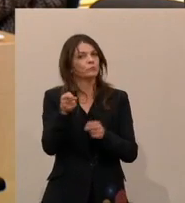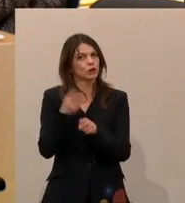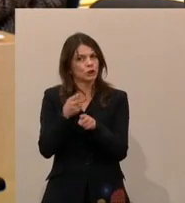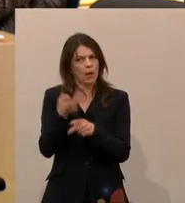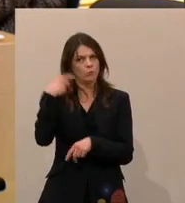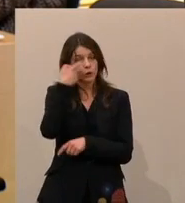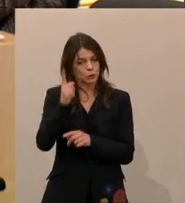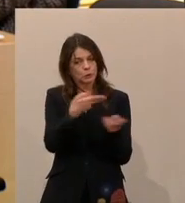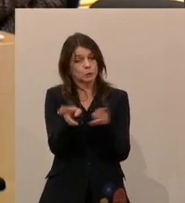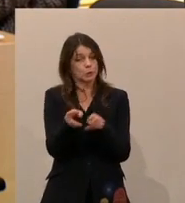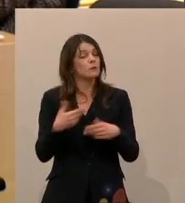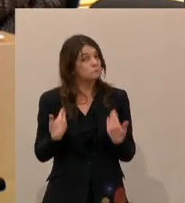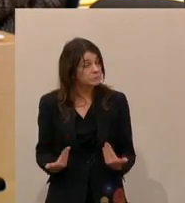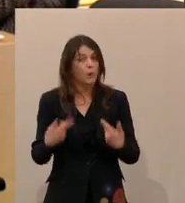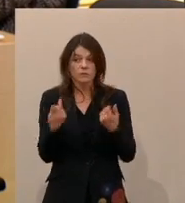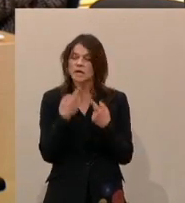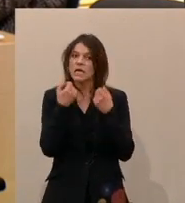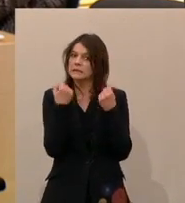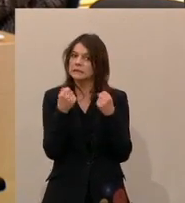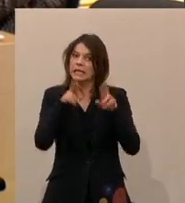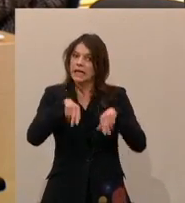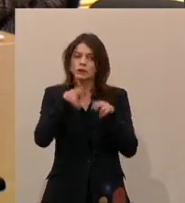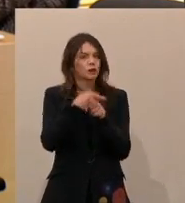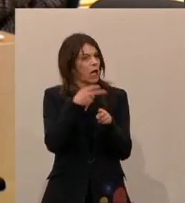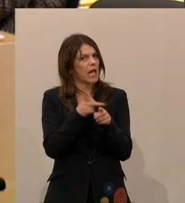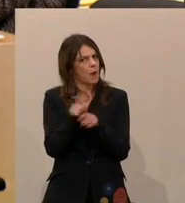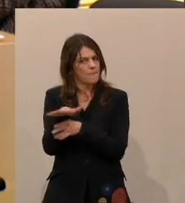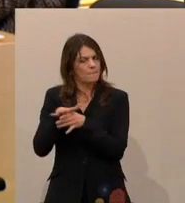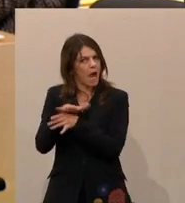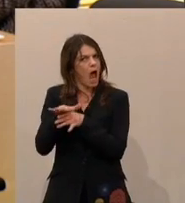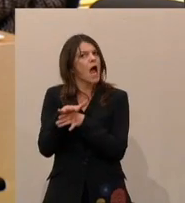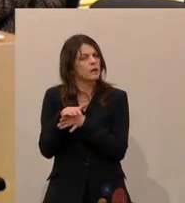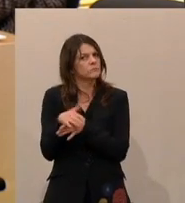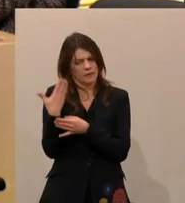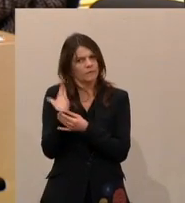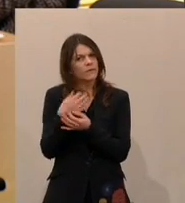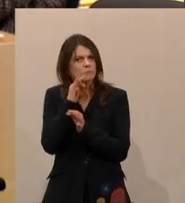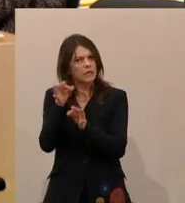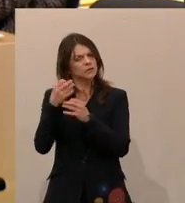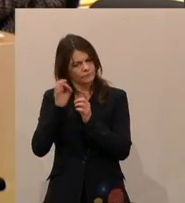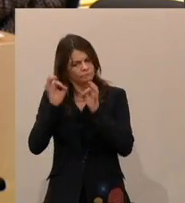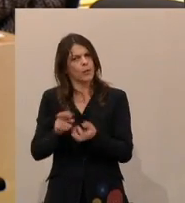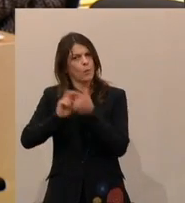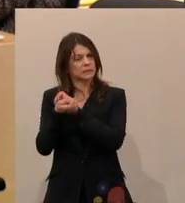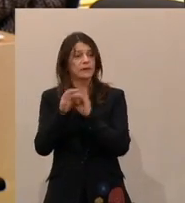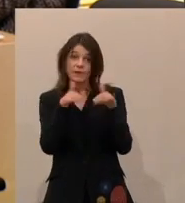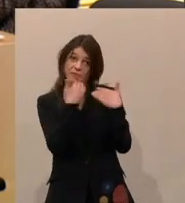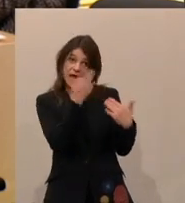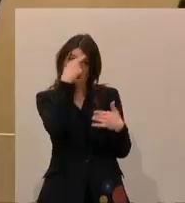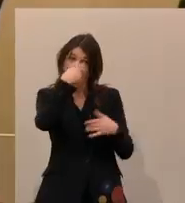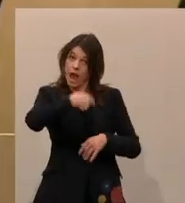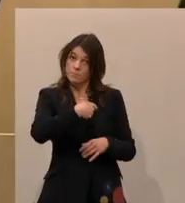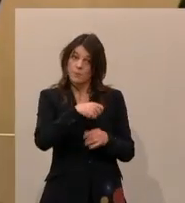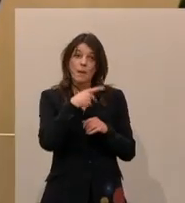Obsorge zurückholen und damit gewährleisten, dass die Rechtsstaatlichkeit auch in diesem Bereich ihre Durchsetzung erfährt. Vielen Dank, Herr Abgeordneter